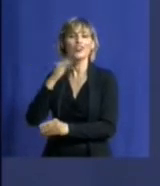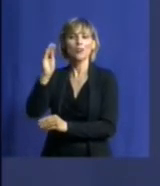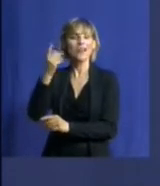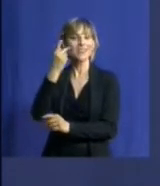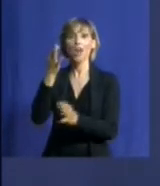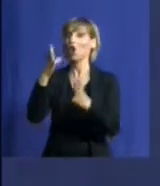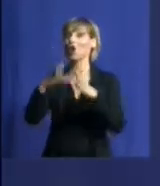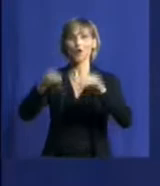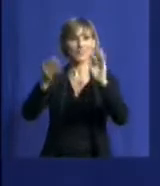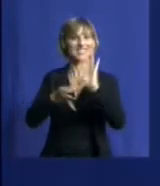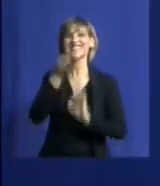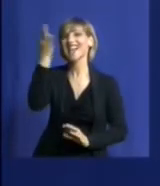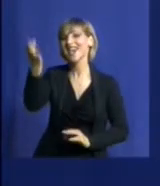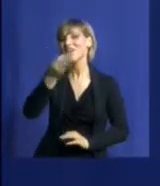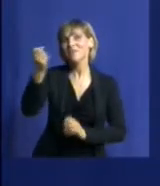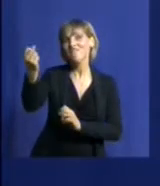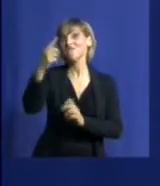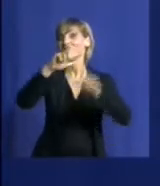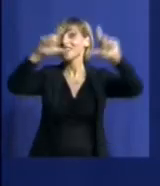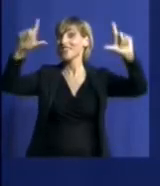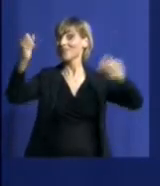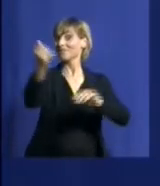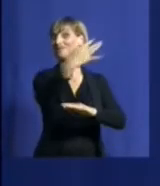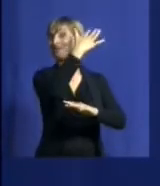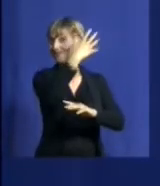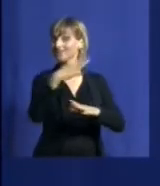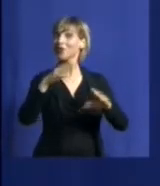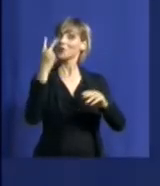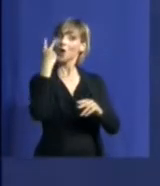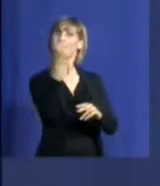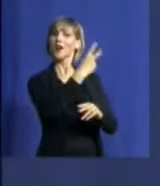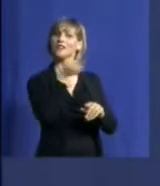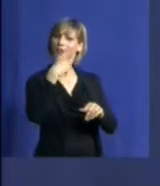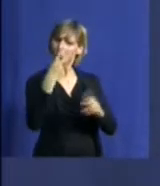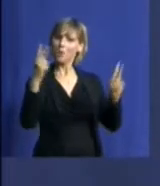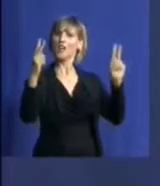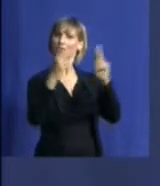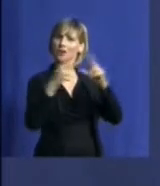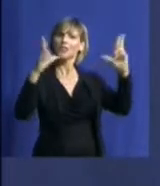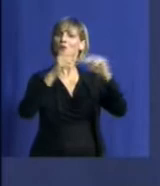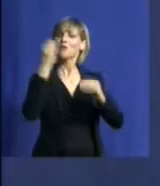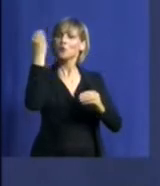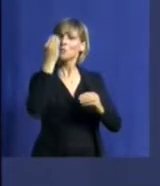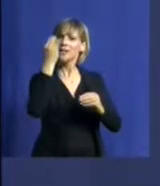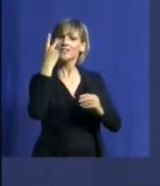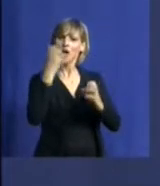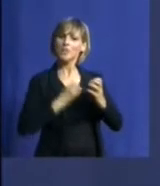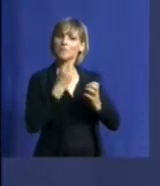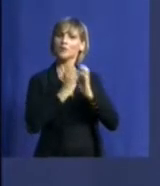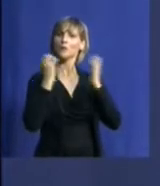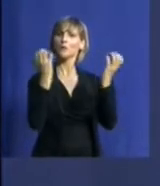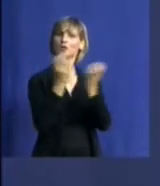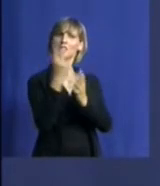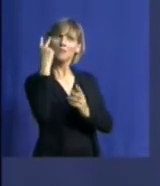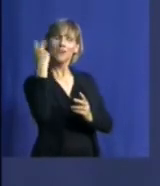vedere un video, quindi adesso guarderemo insieme un video, e poi ci ritroveremo dopo e vediamo che cosa, daremo uno spazio